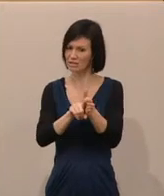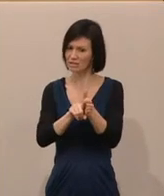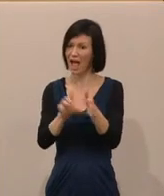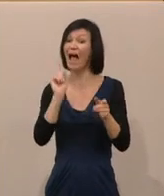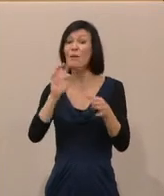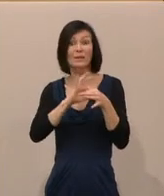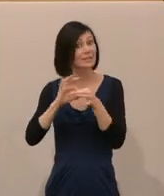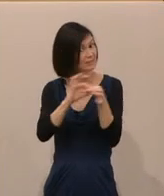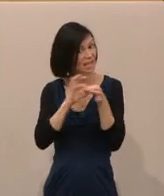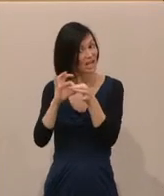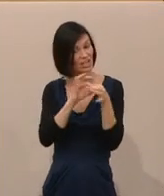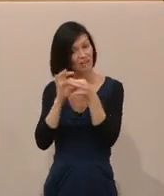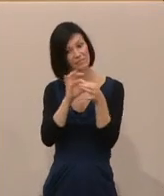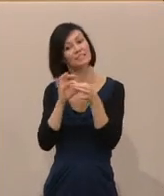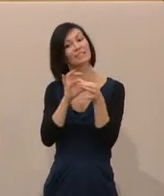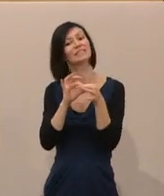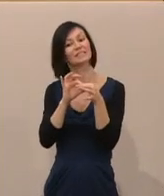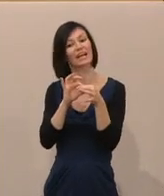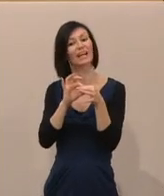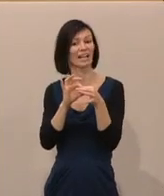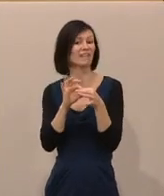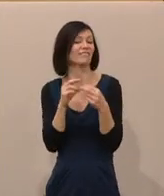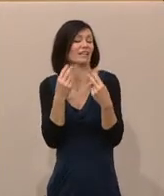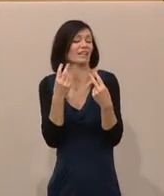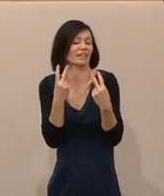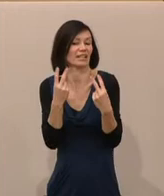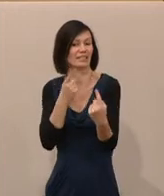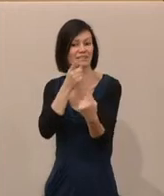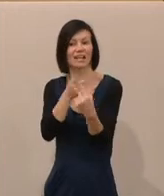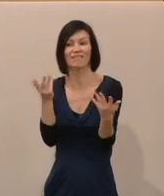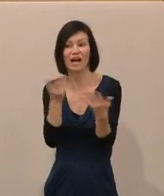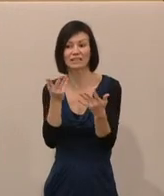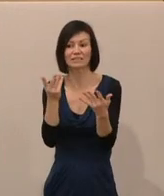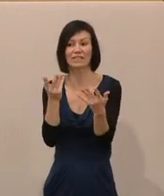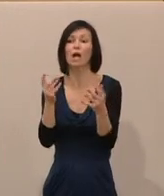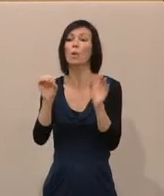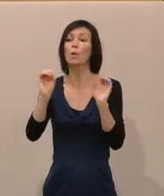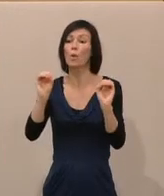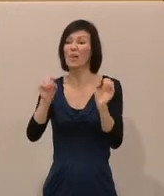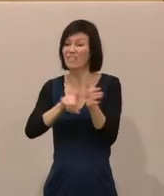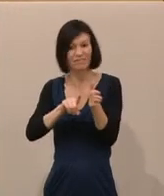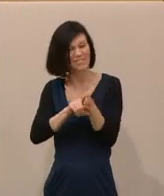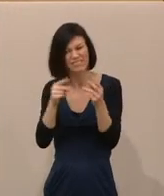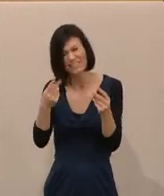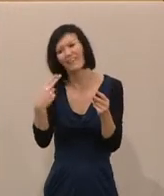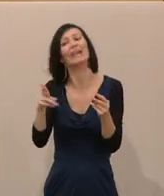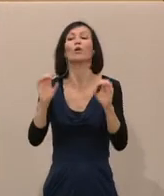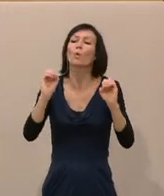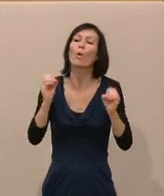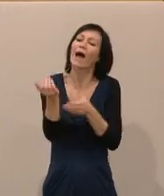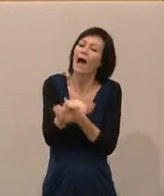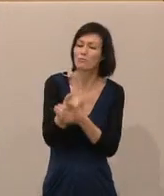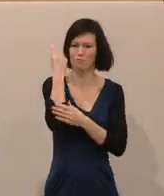gesellschaftspolitisch relevante Ziel wäre nicht Nulldefizit, sondern Nullarmut. Aber bei den unteren Einkommen kürzen Sie in